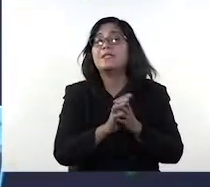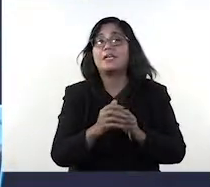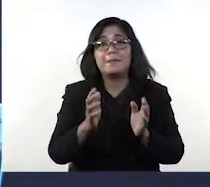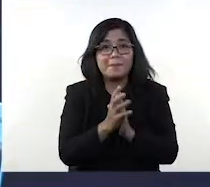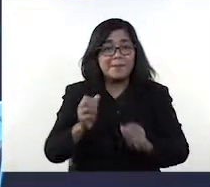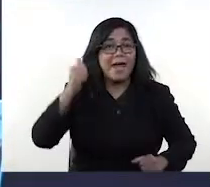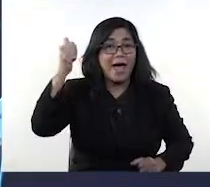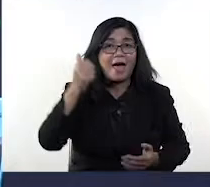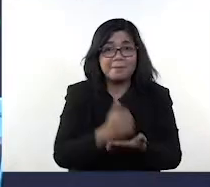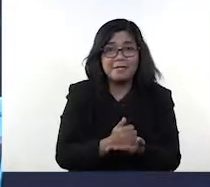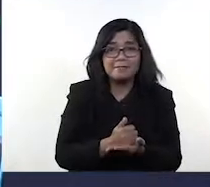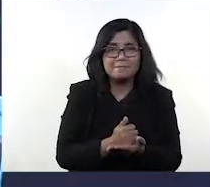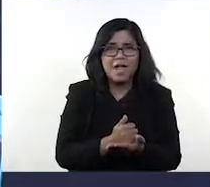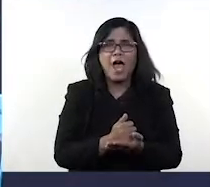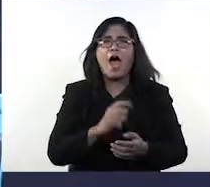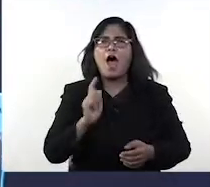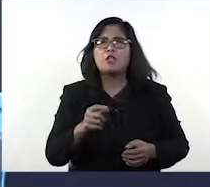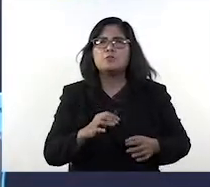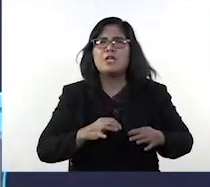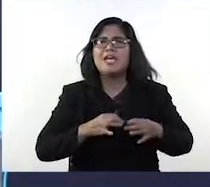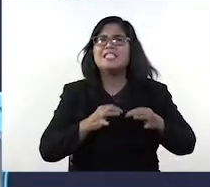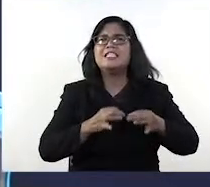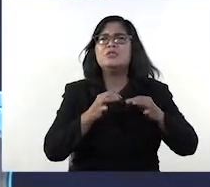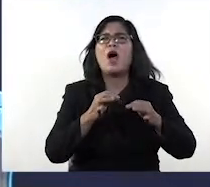Hai sangat itu kita harus punya mental juara